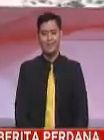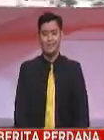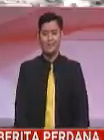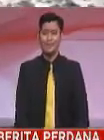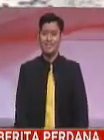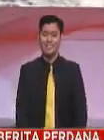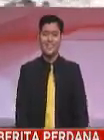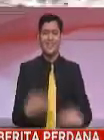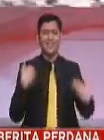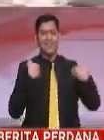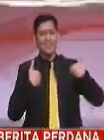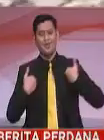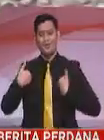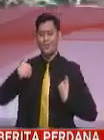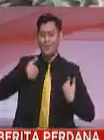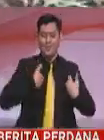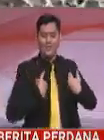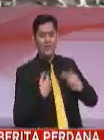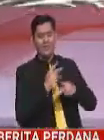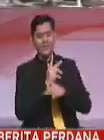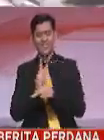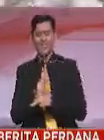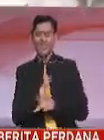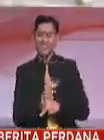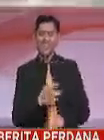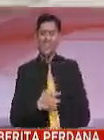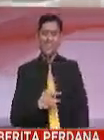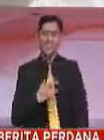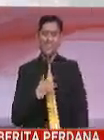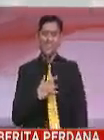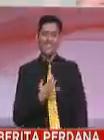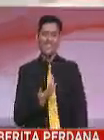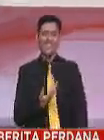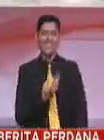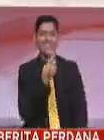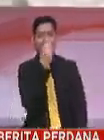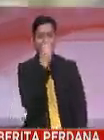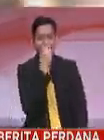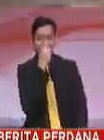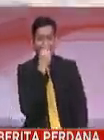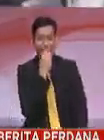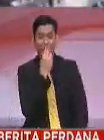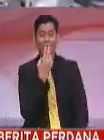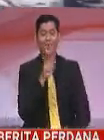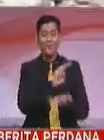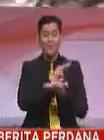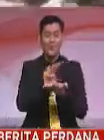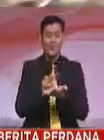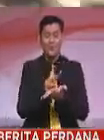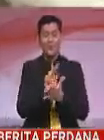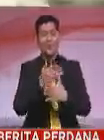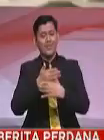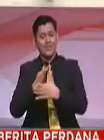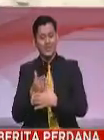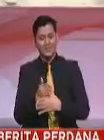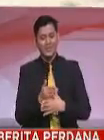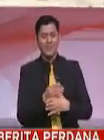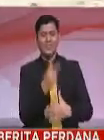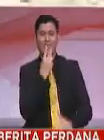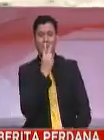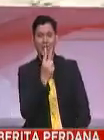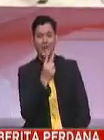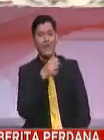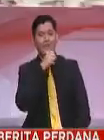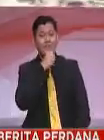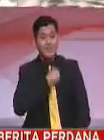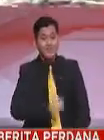Gelagat haiwan peliharaan kerap kali mencuit hati pemiliknya. Menerusi video dikongsi Iman Irfan di Twitter pada Khamis lalu, kelihatan